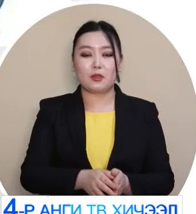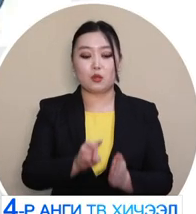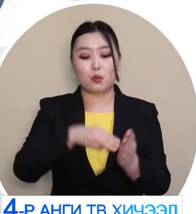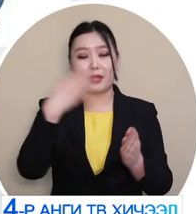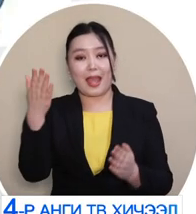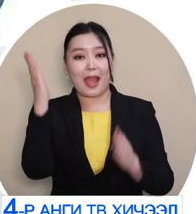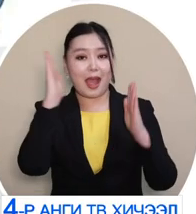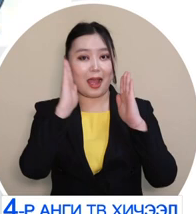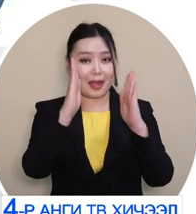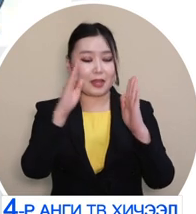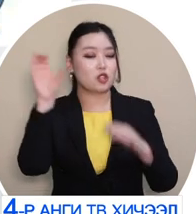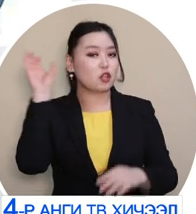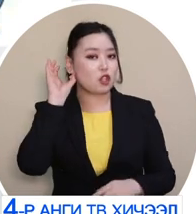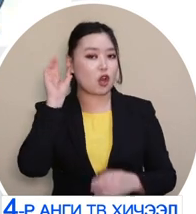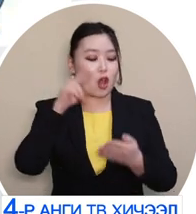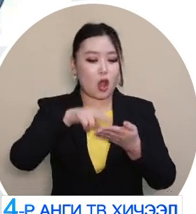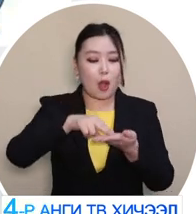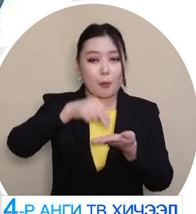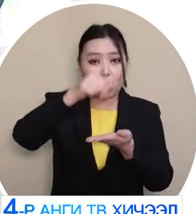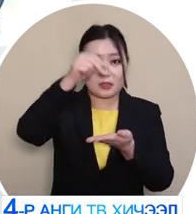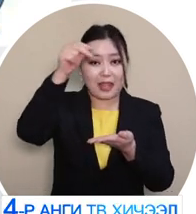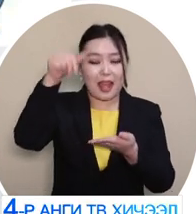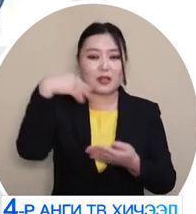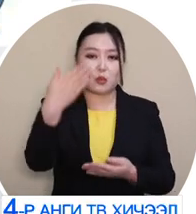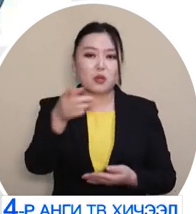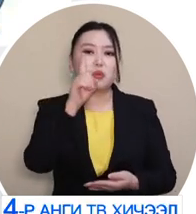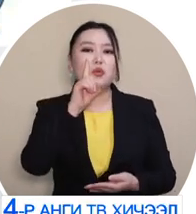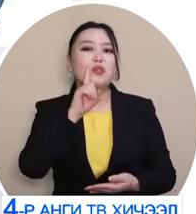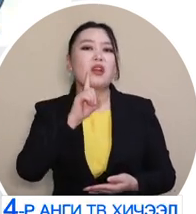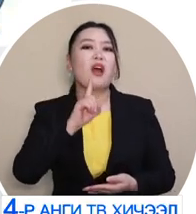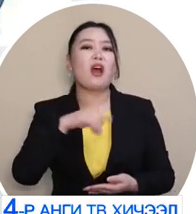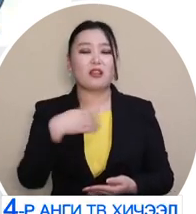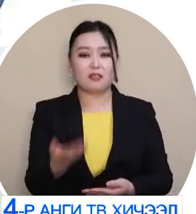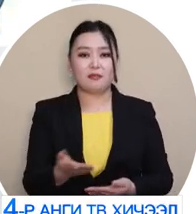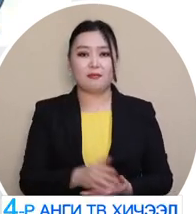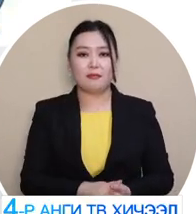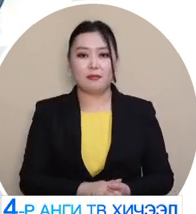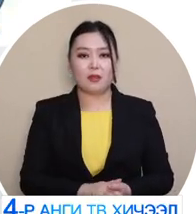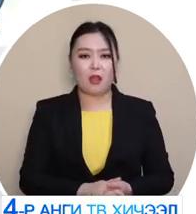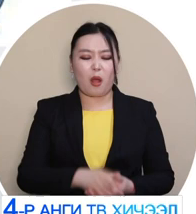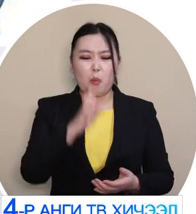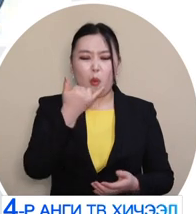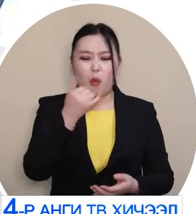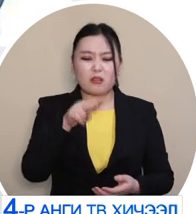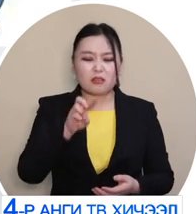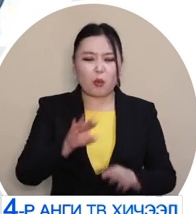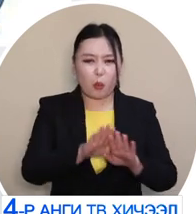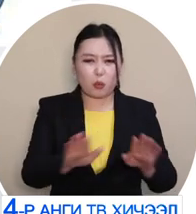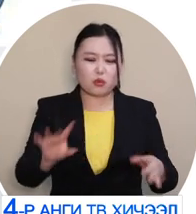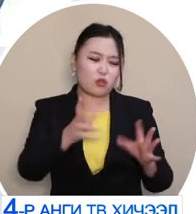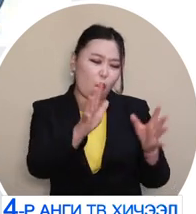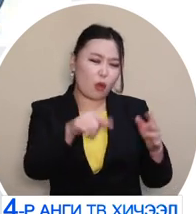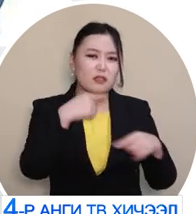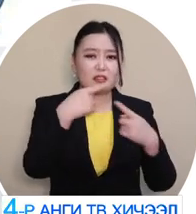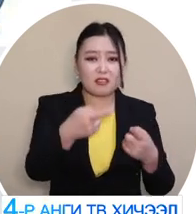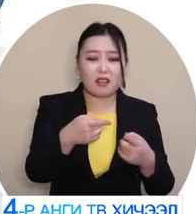Будаа. Будаанд түүнийг дуртай гин. Булт хүүхдүүд шоолон ярна. Харин зарим